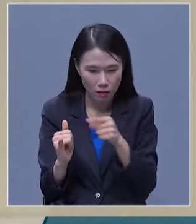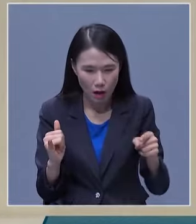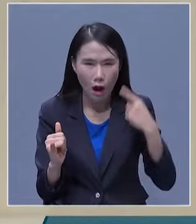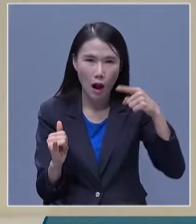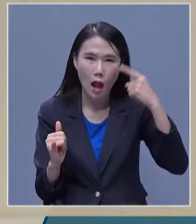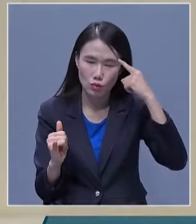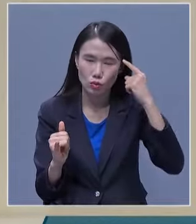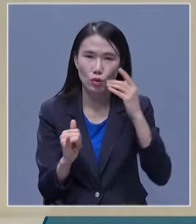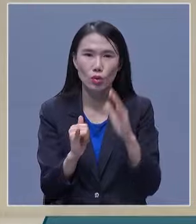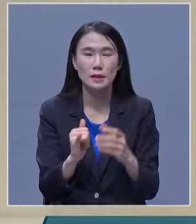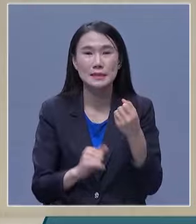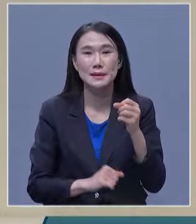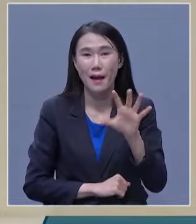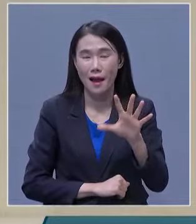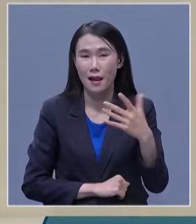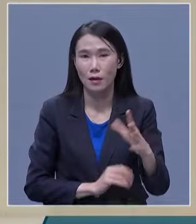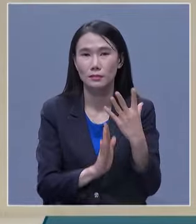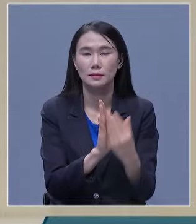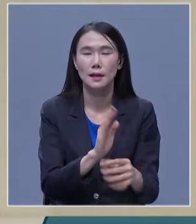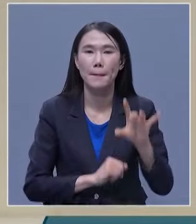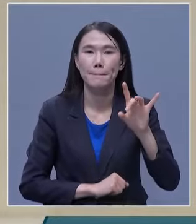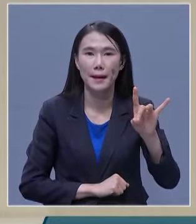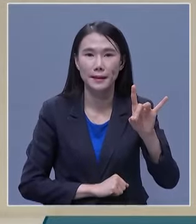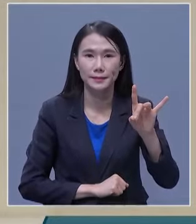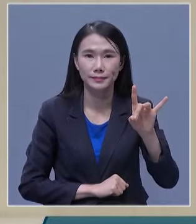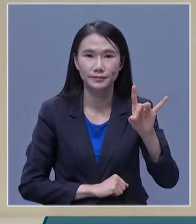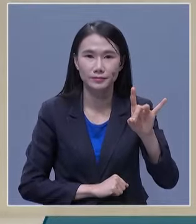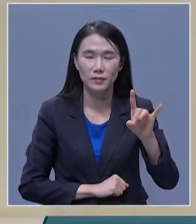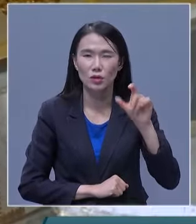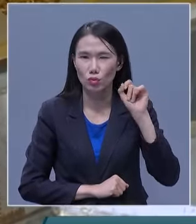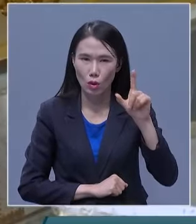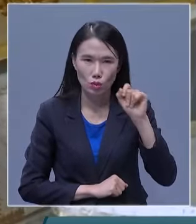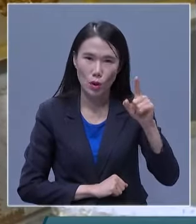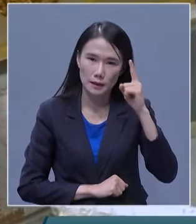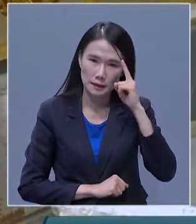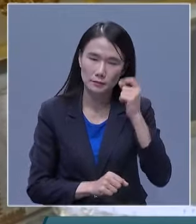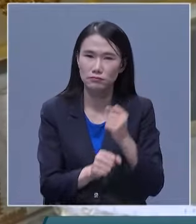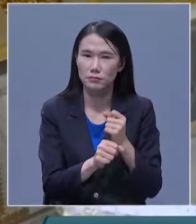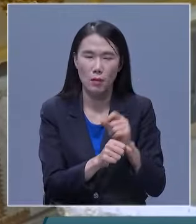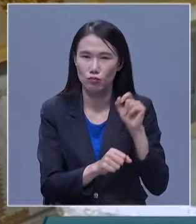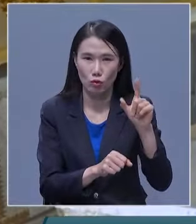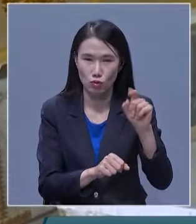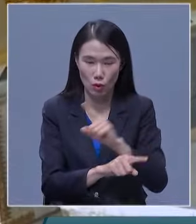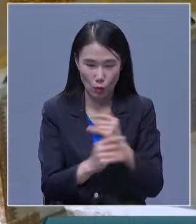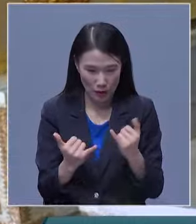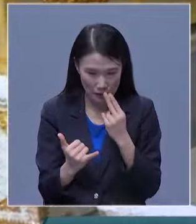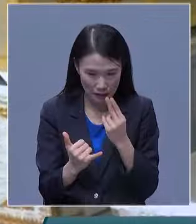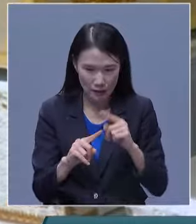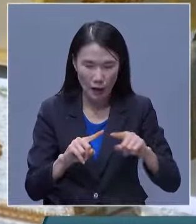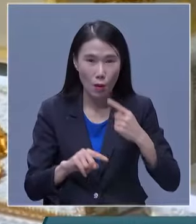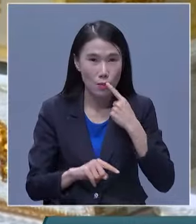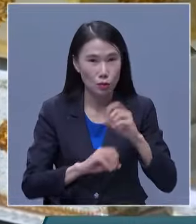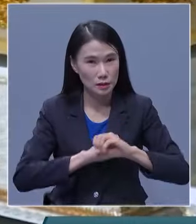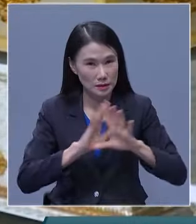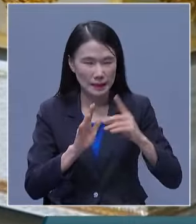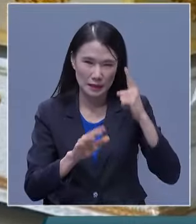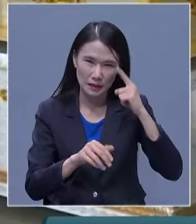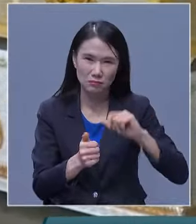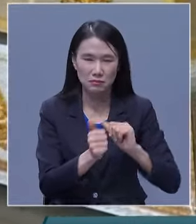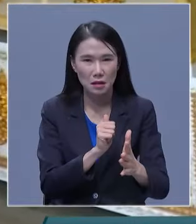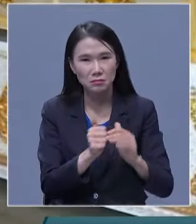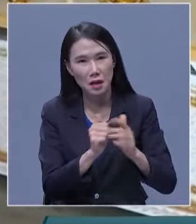ได้ทั้งหมด15เหลือ8ร่างซึ่งก็จะเร่งรัดพยายามจะดำเนินการให้เสร็จภายในวันนี้แต่ก็ยังไม่คอนเฟิร์มนะคะว่าจะทันหรือเปล่าเนื่